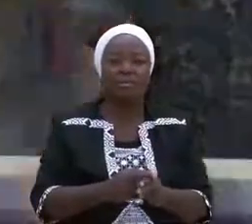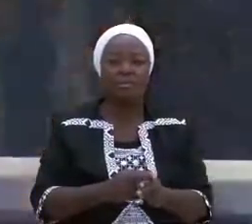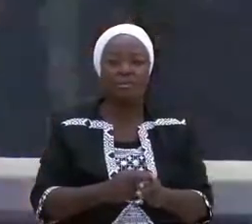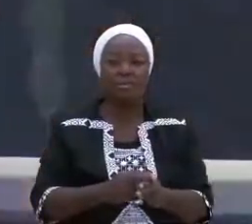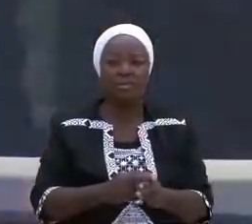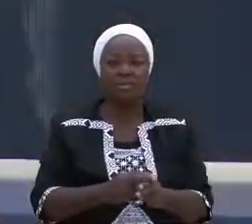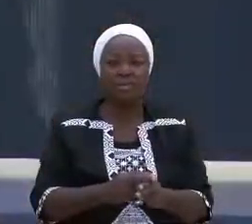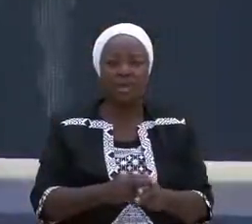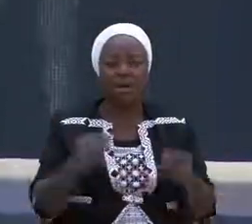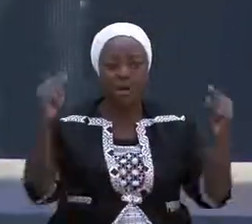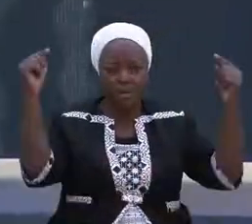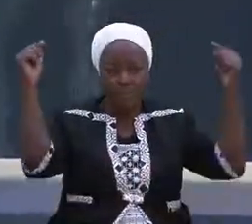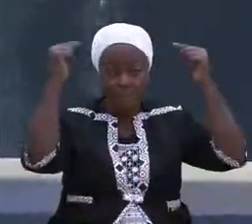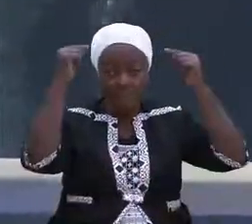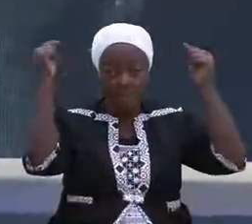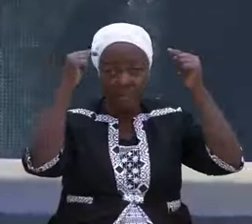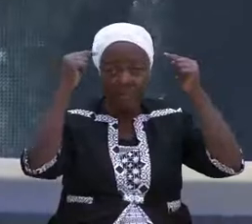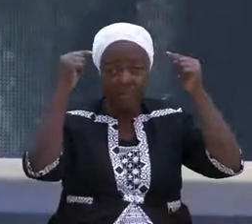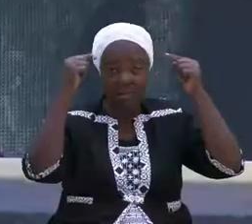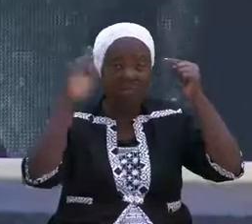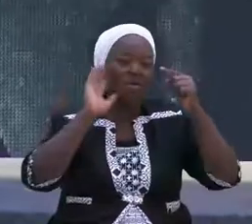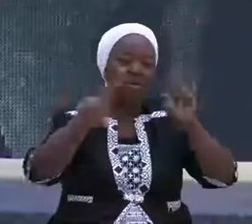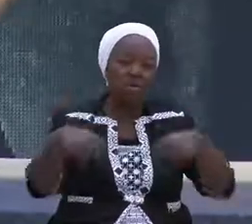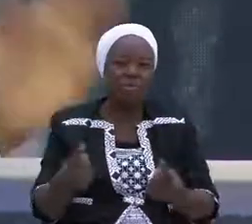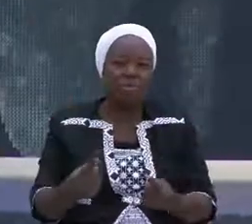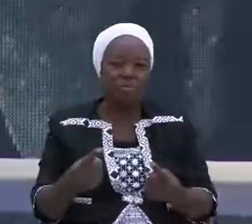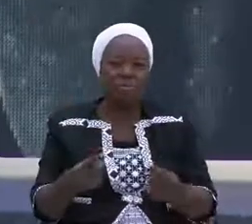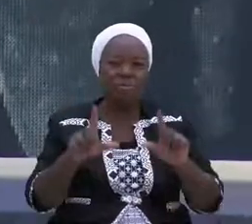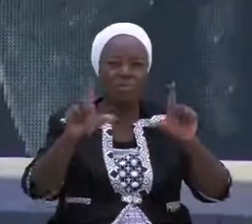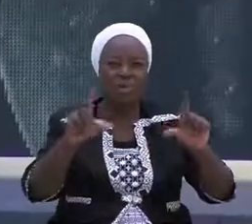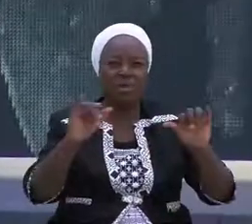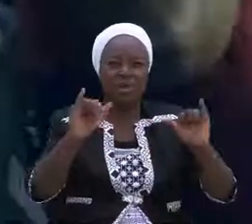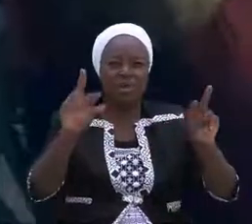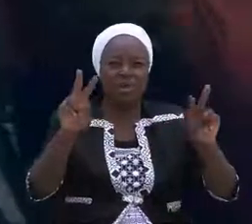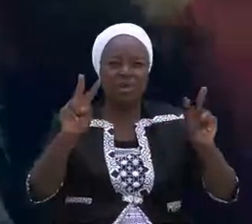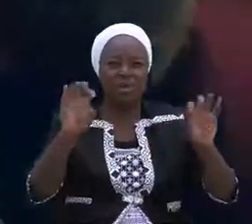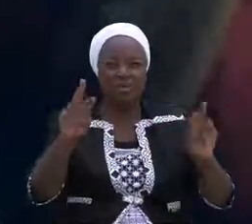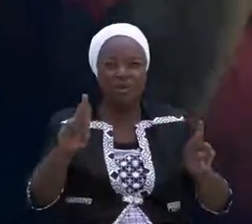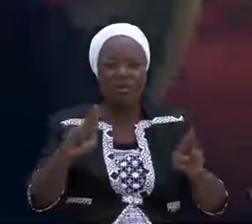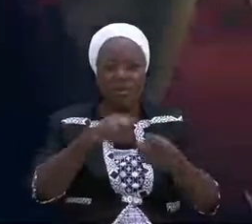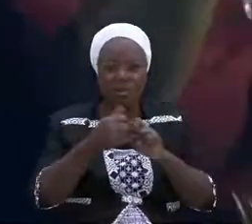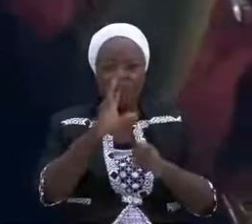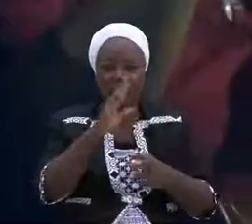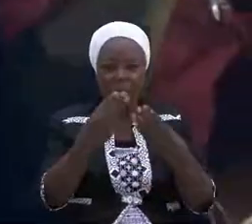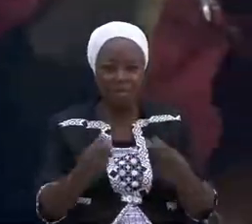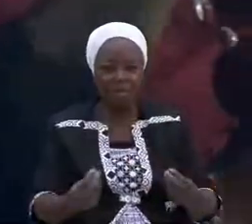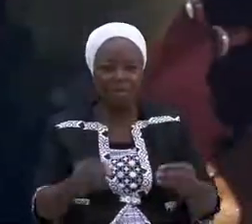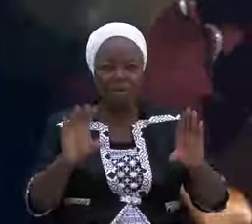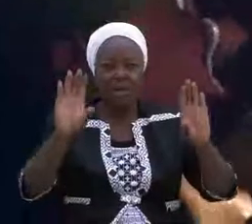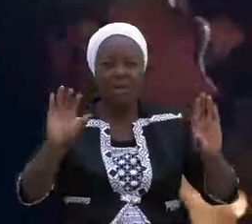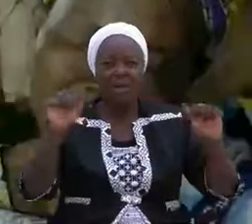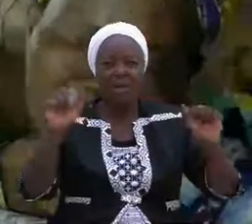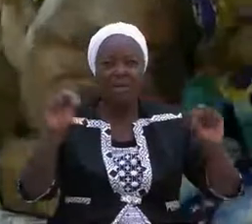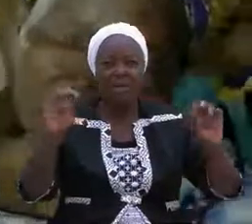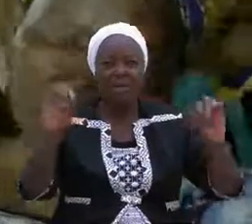La douleur dans la tête va partir. Problème de rein va partir. Le cancer